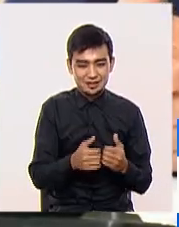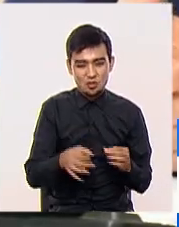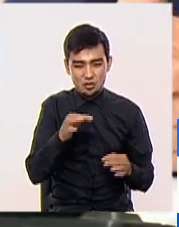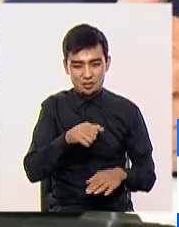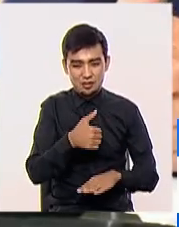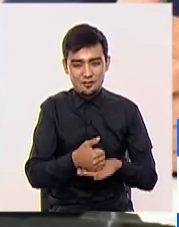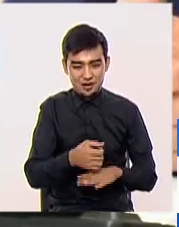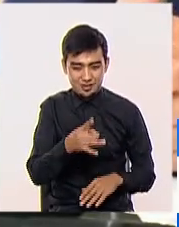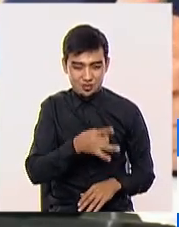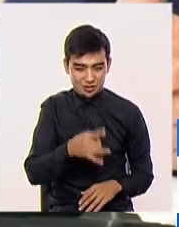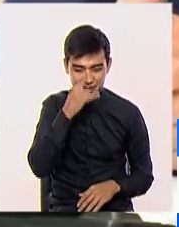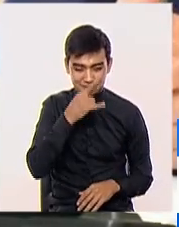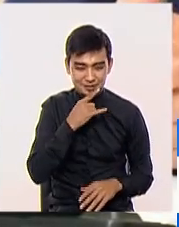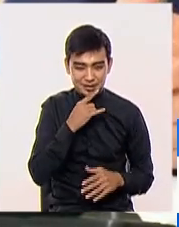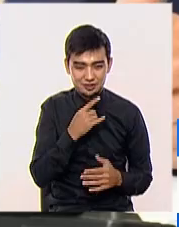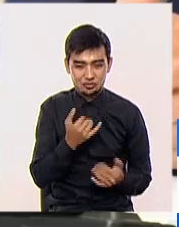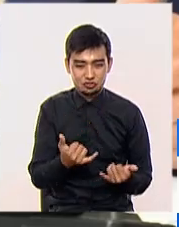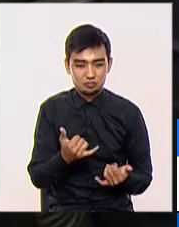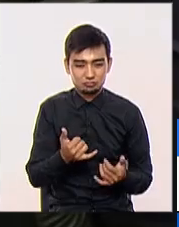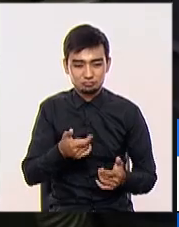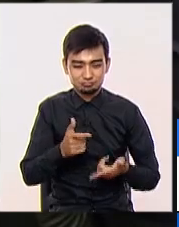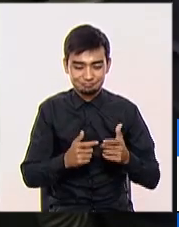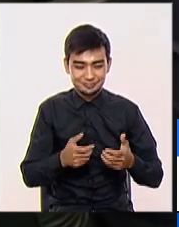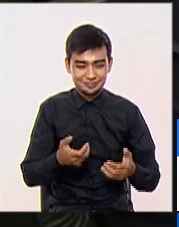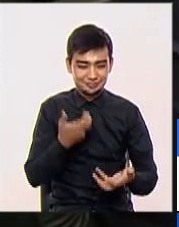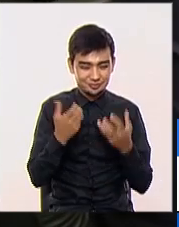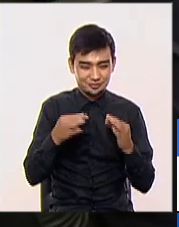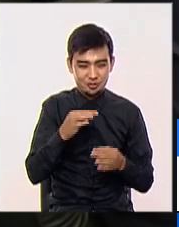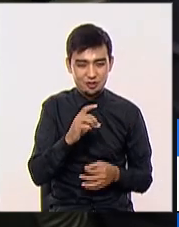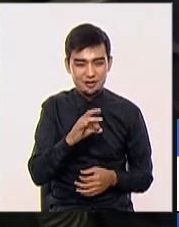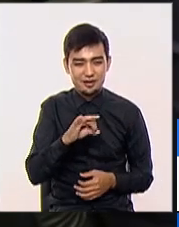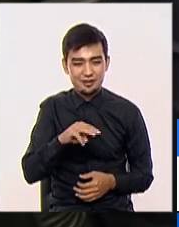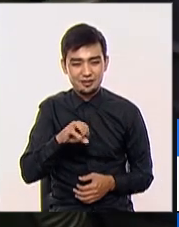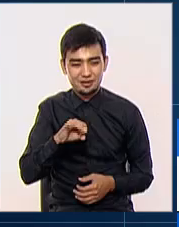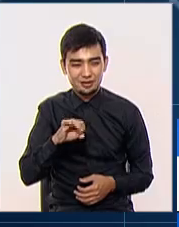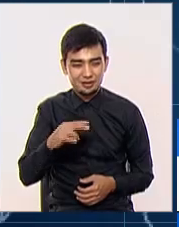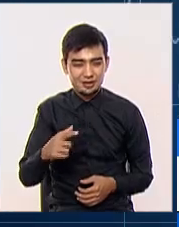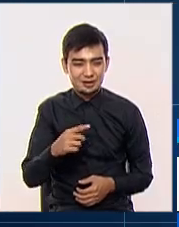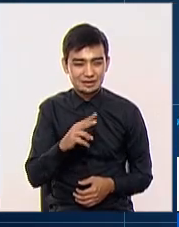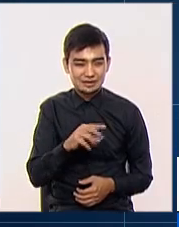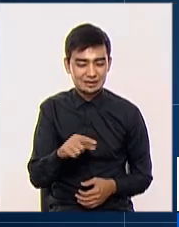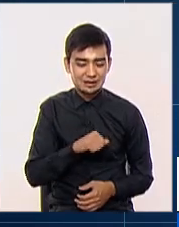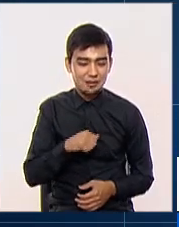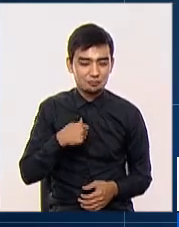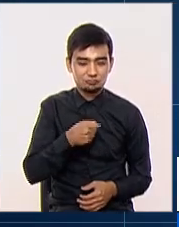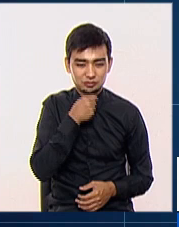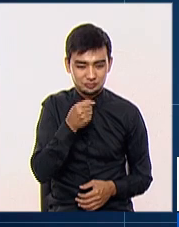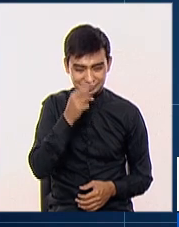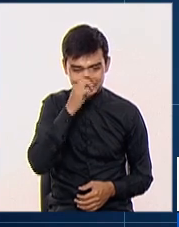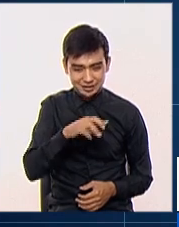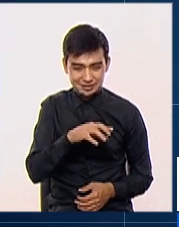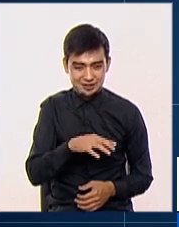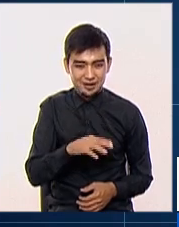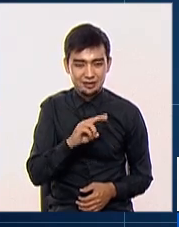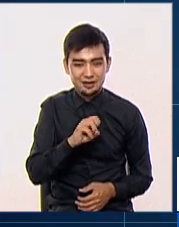главе региона в Казахстане сейчас, согласно исследованиям компании «Рейнкинг Кейзе», 52 года. Самым возрастным акимом страны